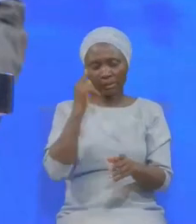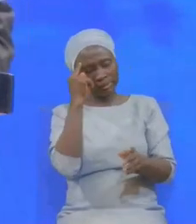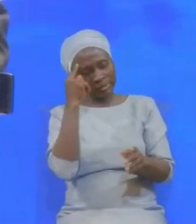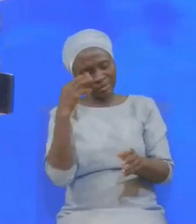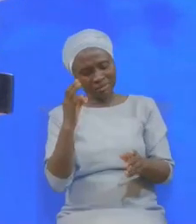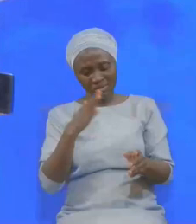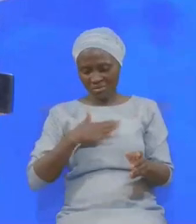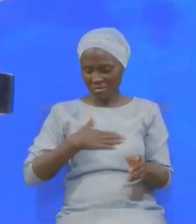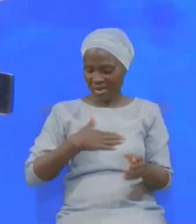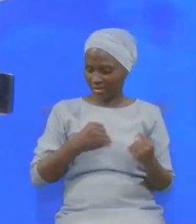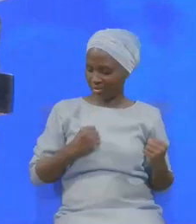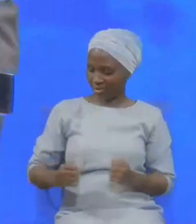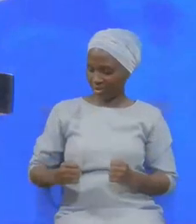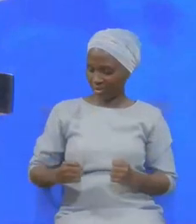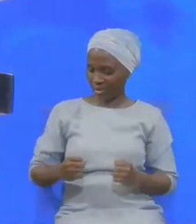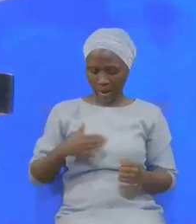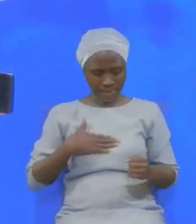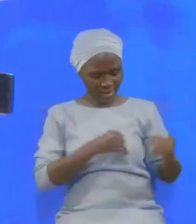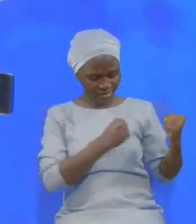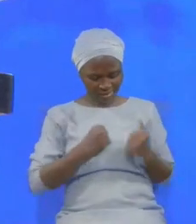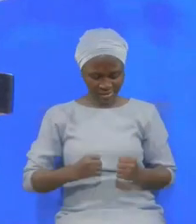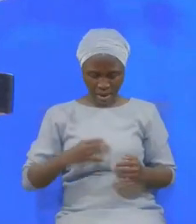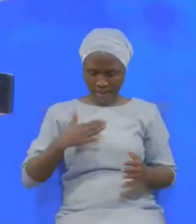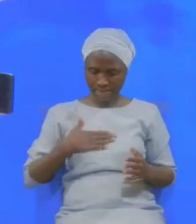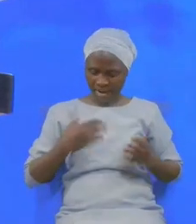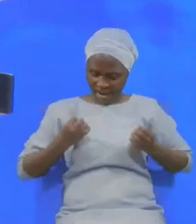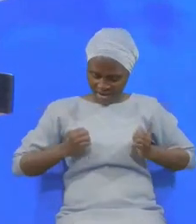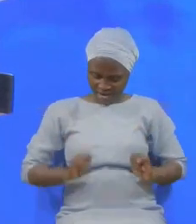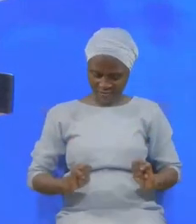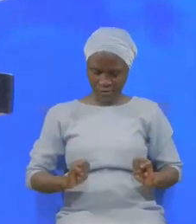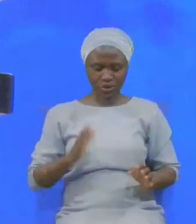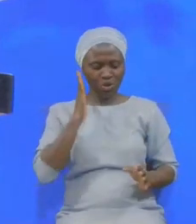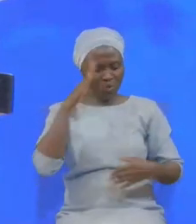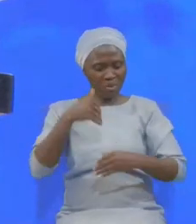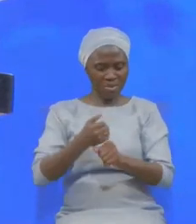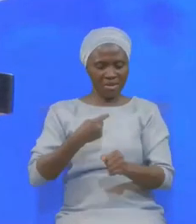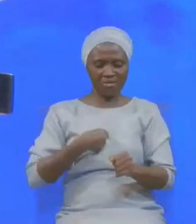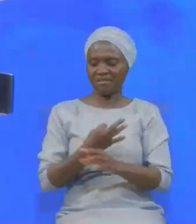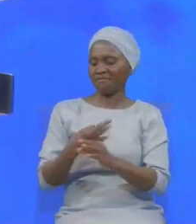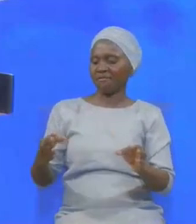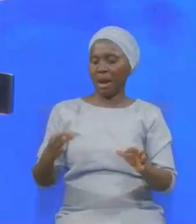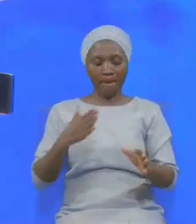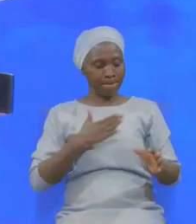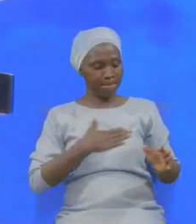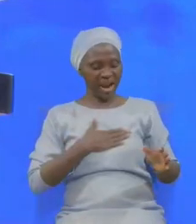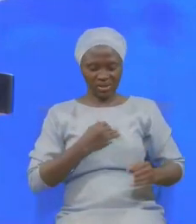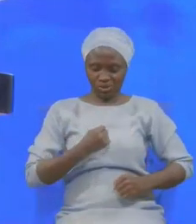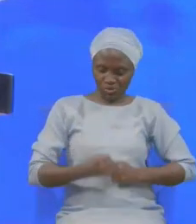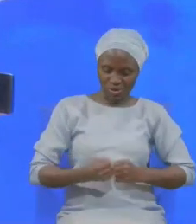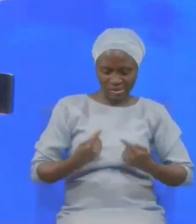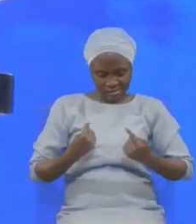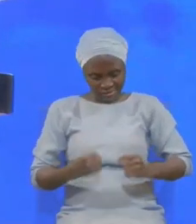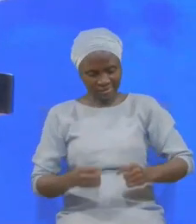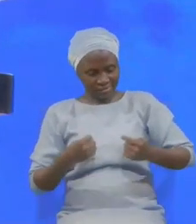pensaient, les gens disaient que ma force va m'affranchir, mon énergie m'affranchira, que mes efforts